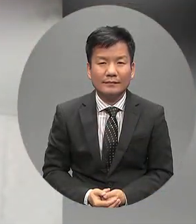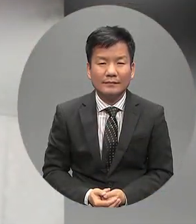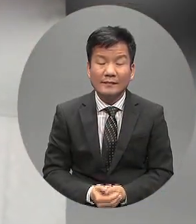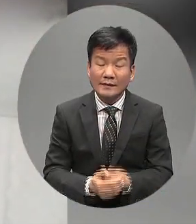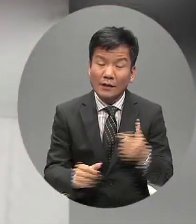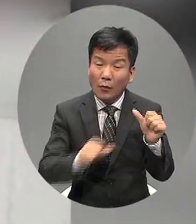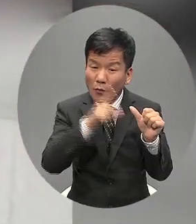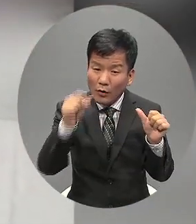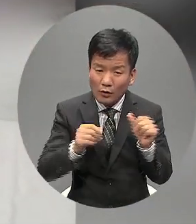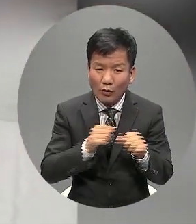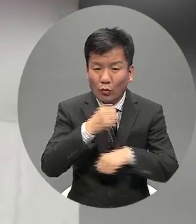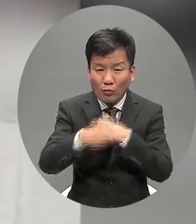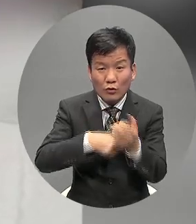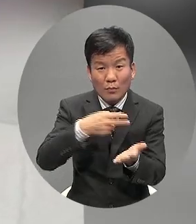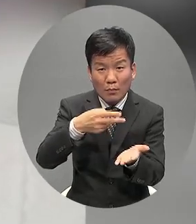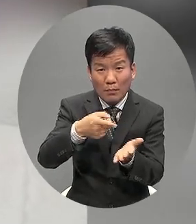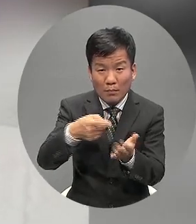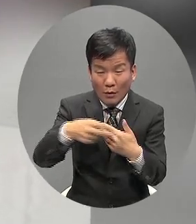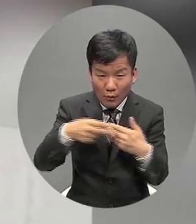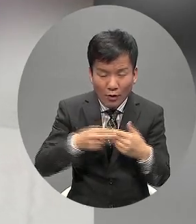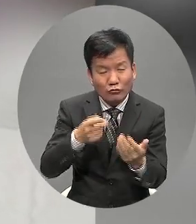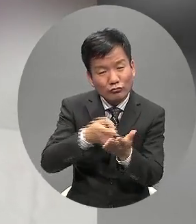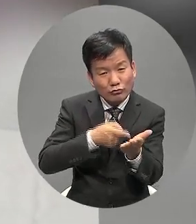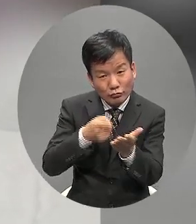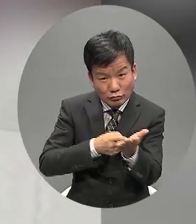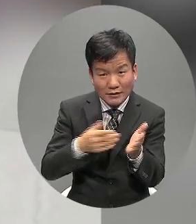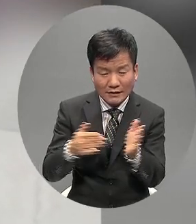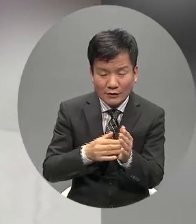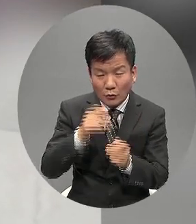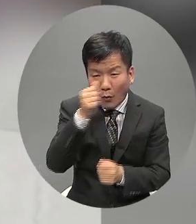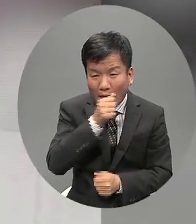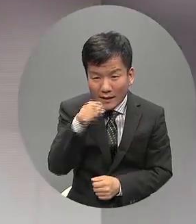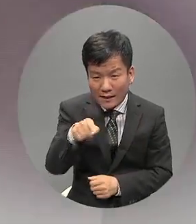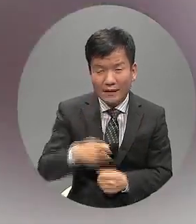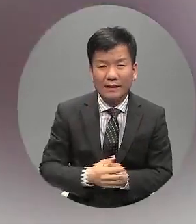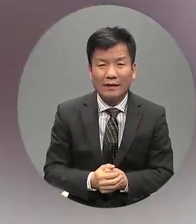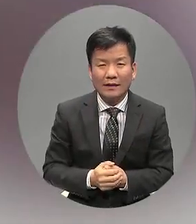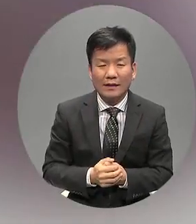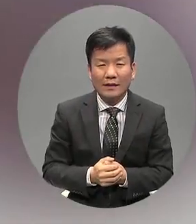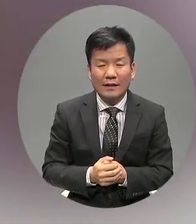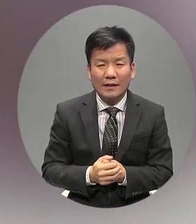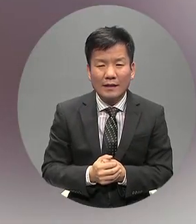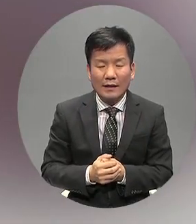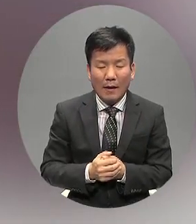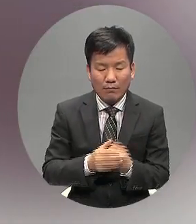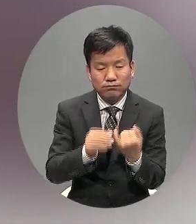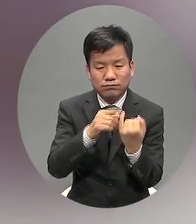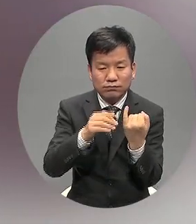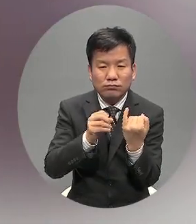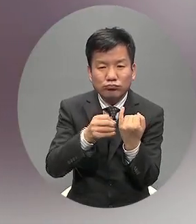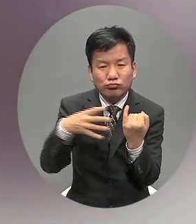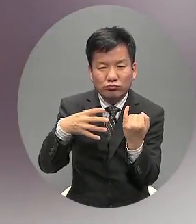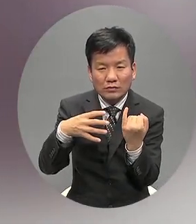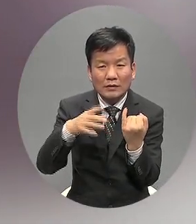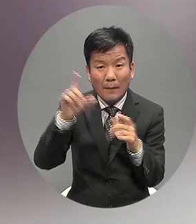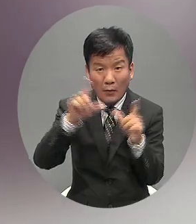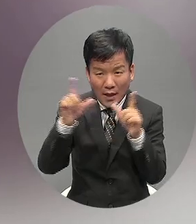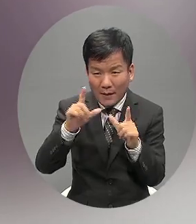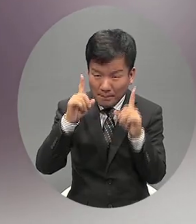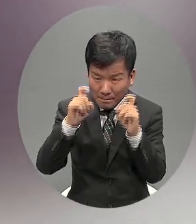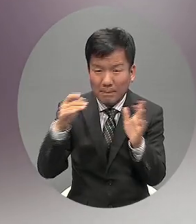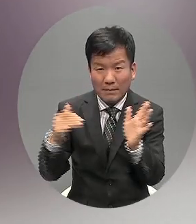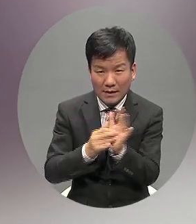지난달 청주의 한 동물병원에서 중성화 수술을 받은 고양이 사진입니다. 배 위에는 빨갛게 부푼 모습에 자궁이 적출돼